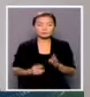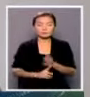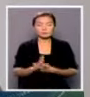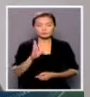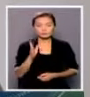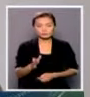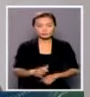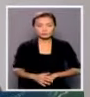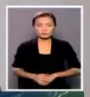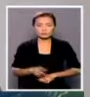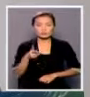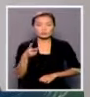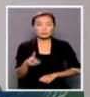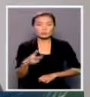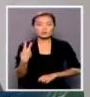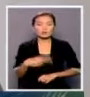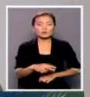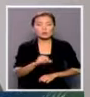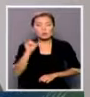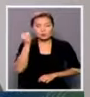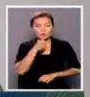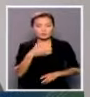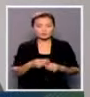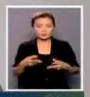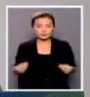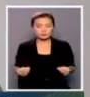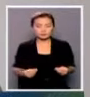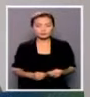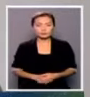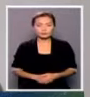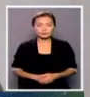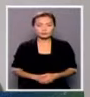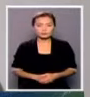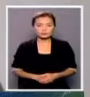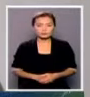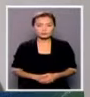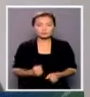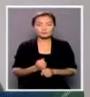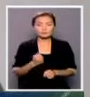жүргіземіз. 2020 жылдың көктемгі шақыруында